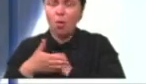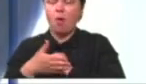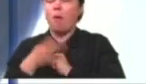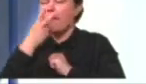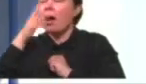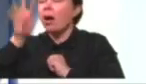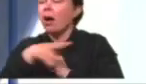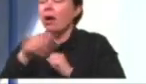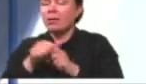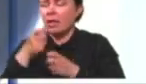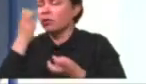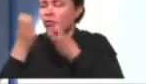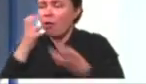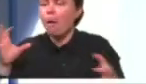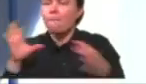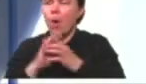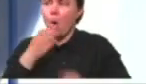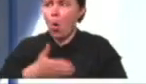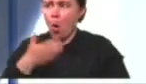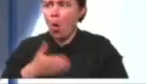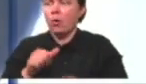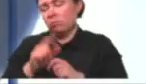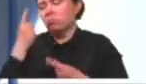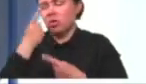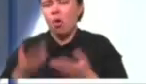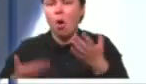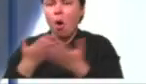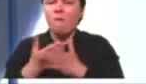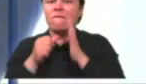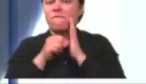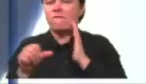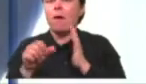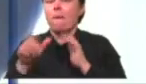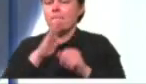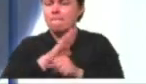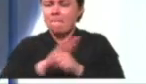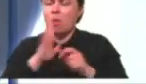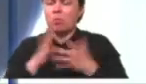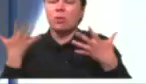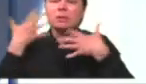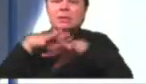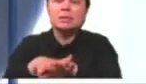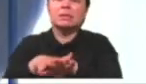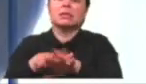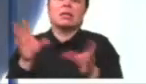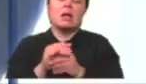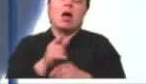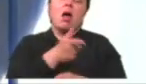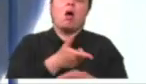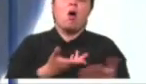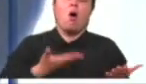możemy sprawdzić w wyszukiwarce połączeń kolejowych, więc jest to oferta wyjątkowa, bo w pełni zintegrowana z ofertą